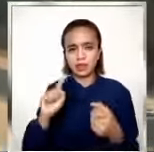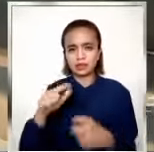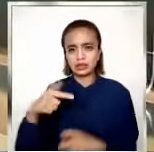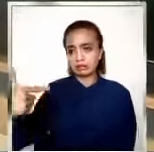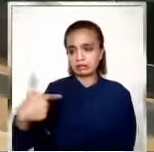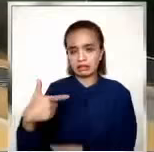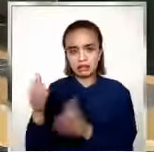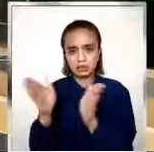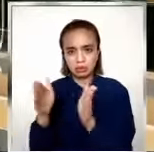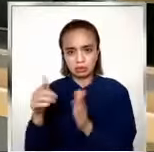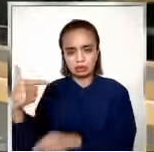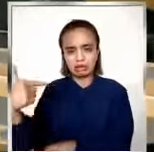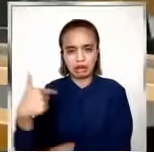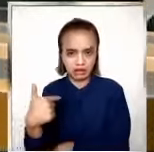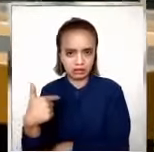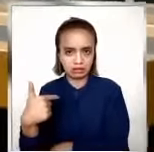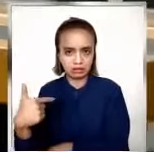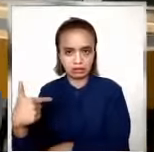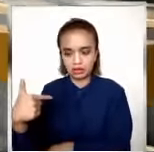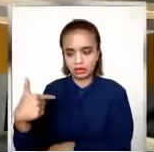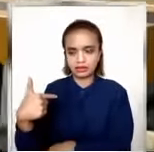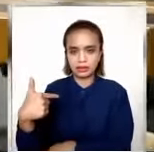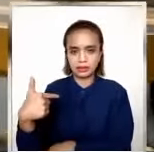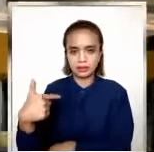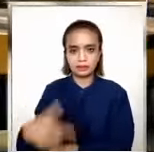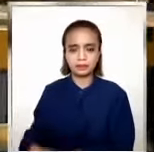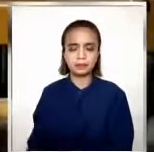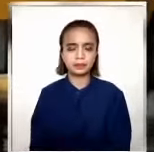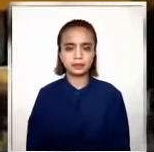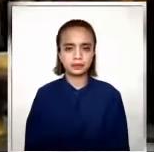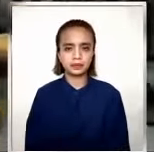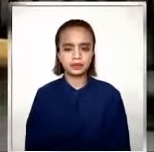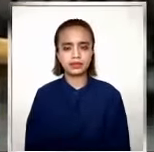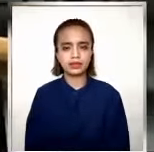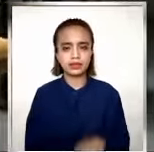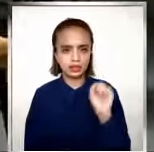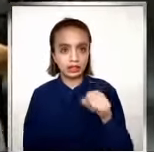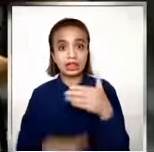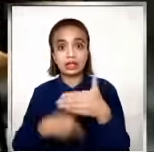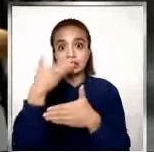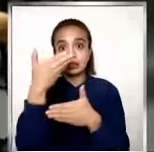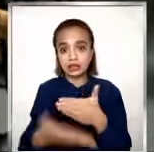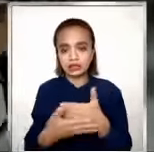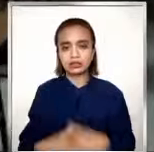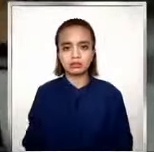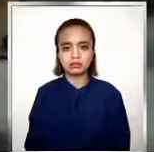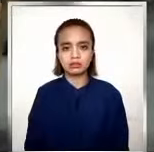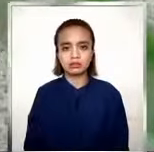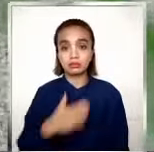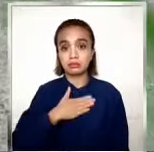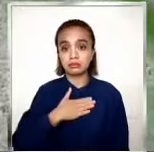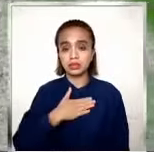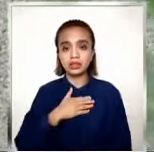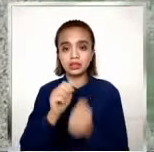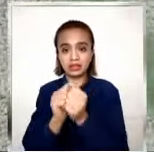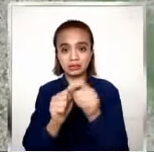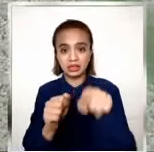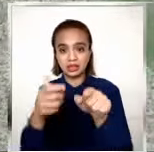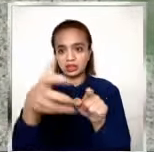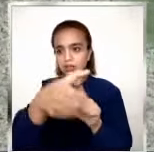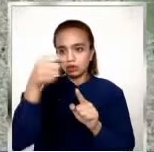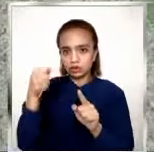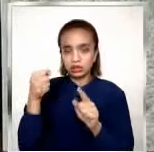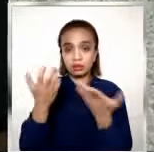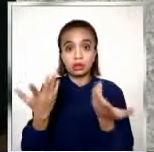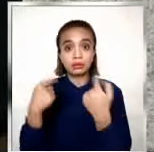45 millimeter na barrel. Mm-hmm. Then next niya binuha yung sa kasama ko naman. Then nagpunta siya dun sa